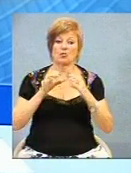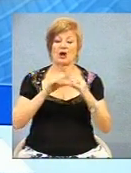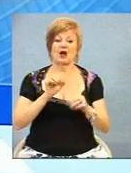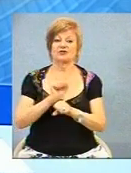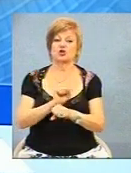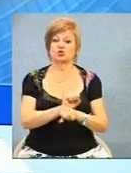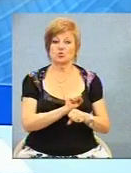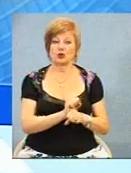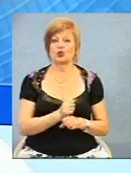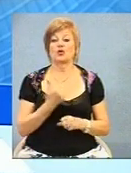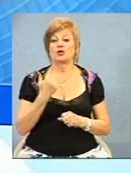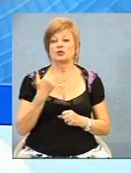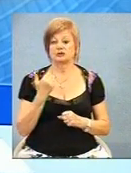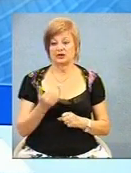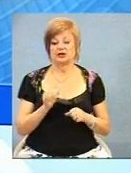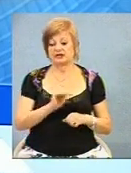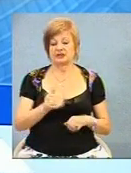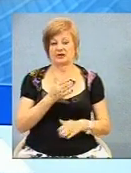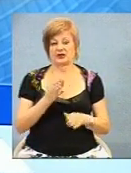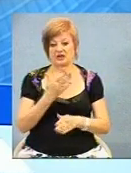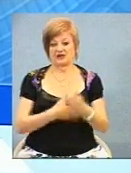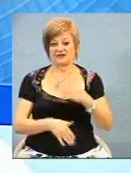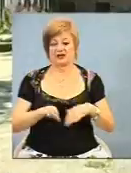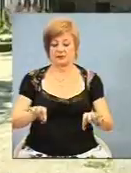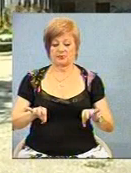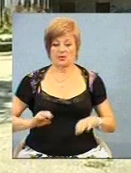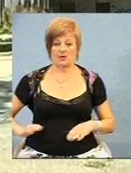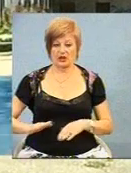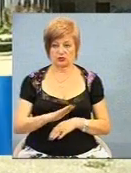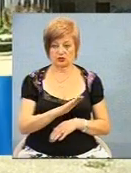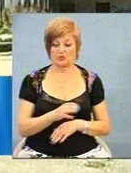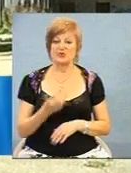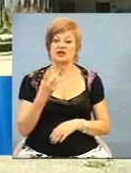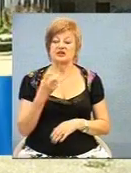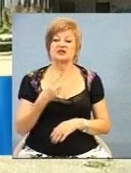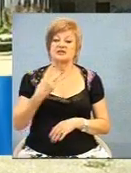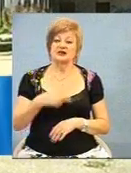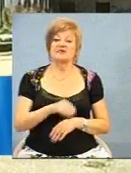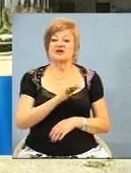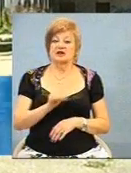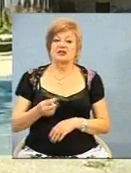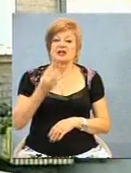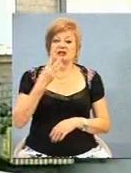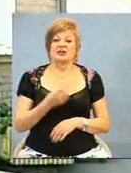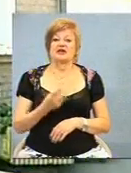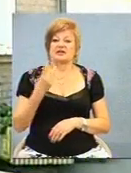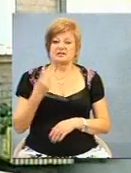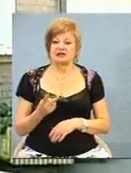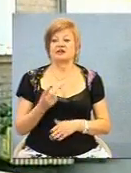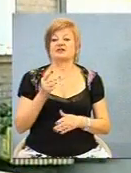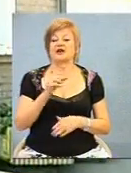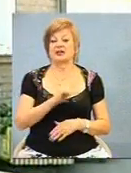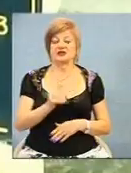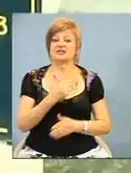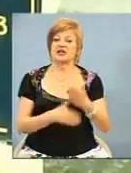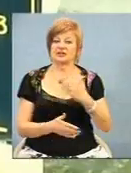пандусів для вихованців із особливими потребами. З 320 учнів 32 перебувають на інклюзивному